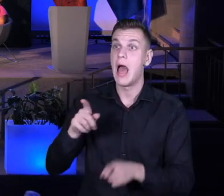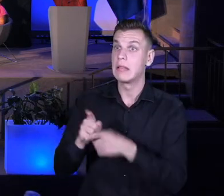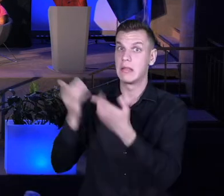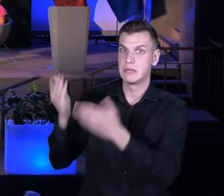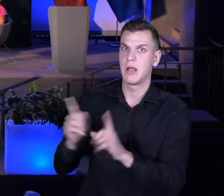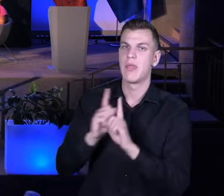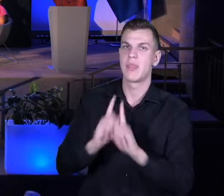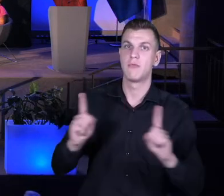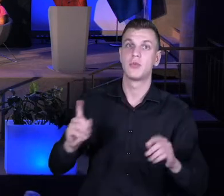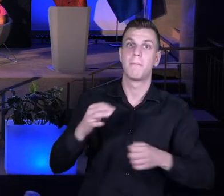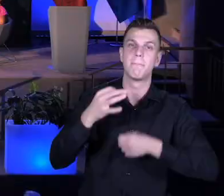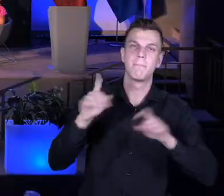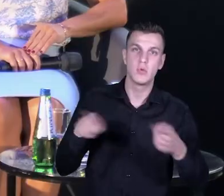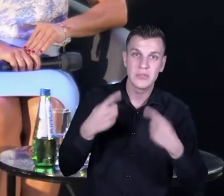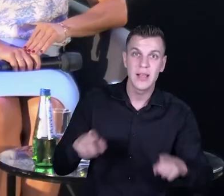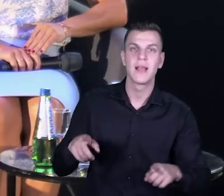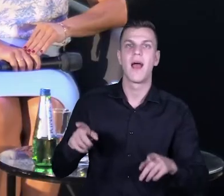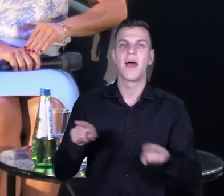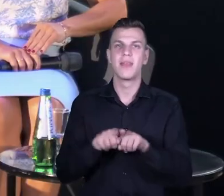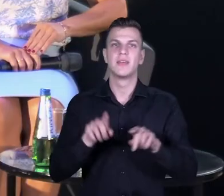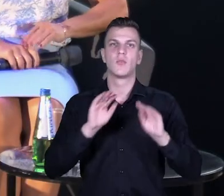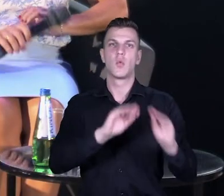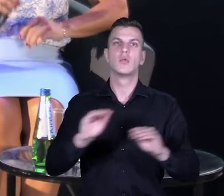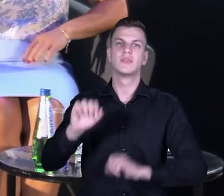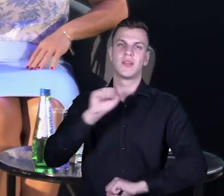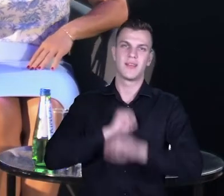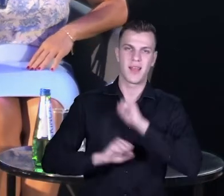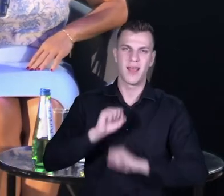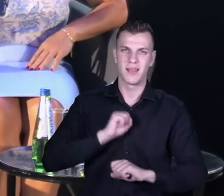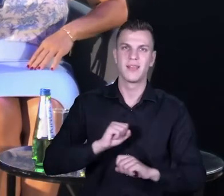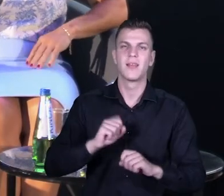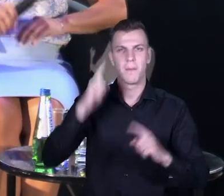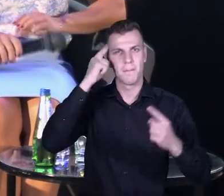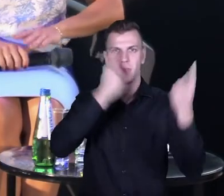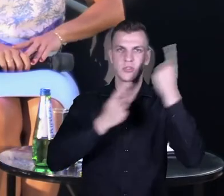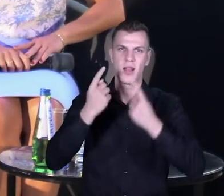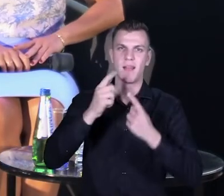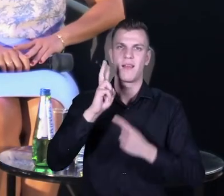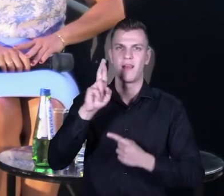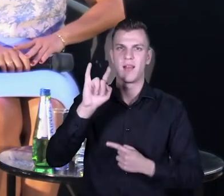muzyki, doradczyni zawodowa, trenerka myślenia krytycznego. Dzień dobry państwu.